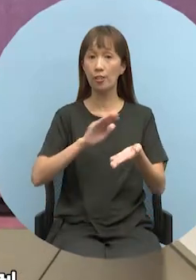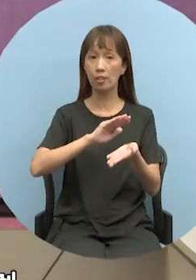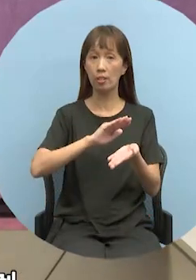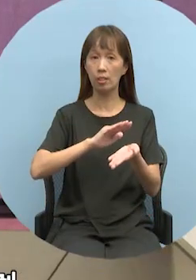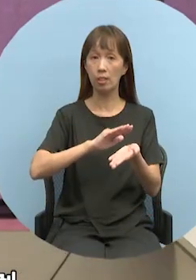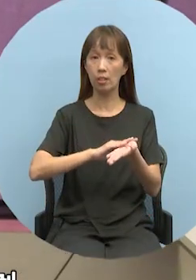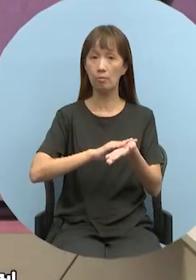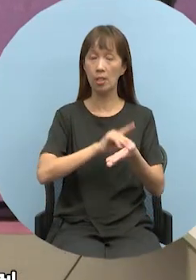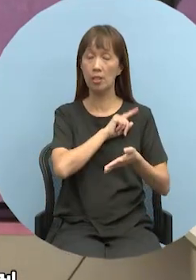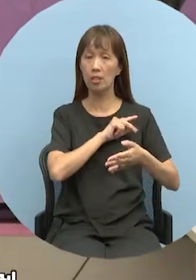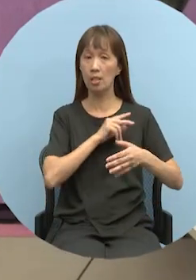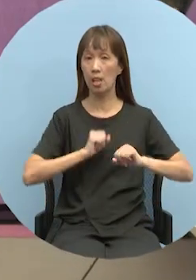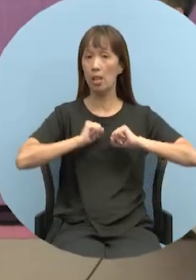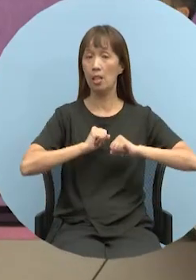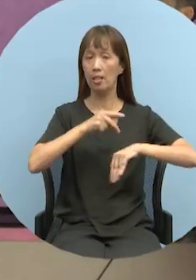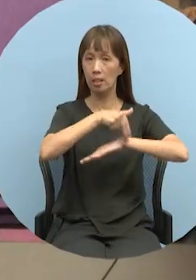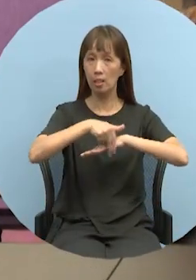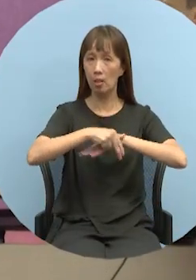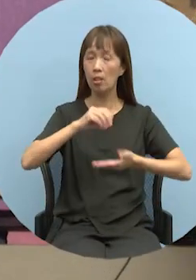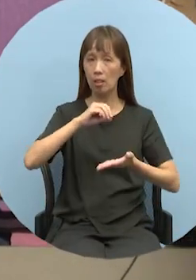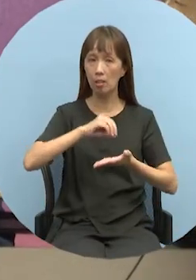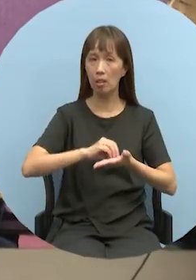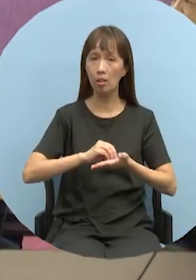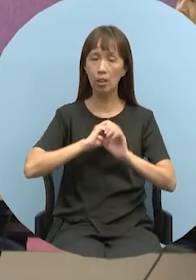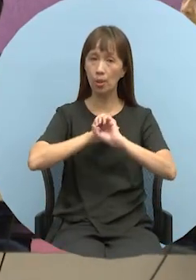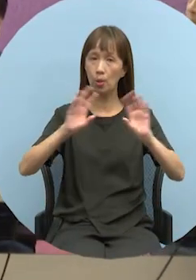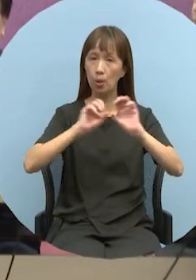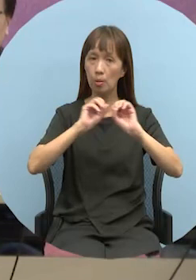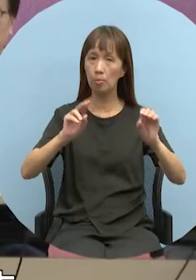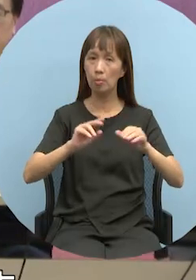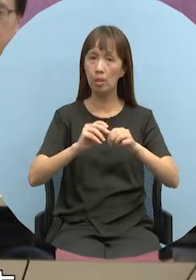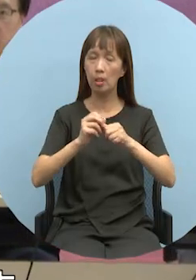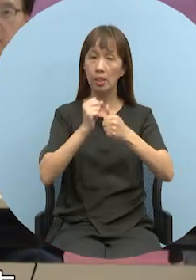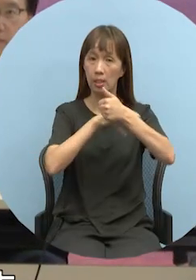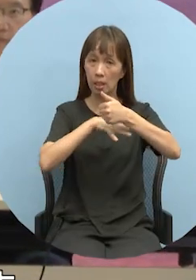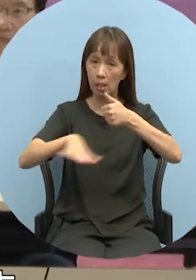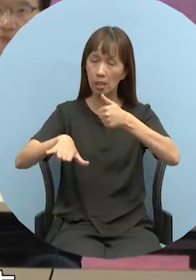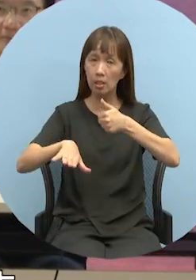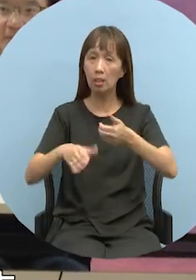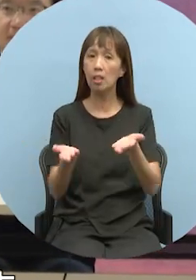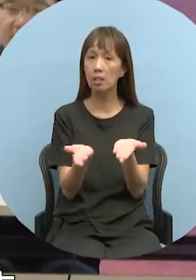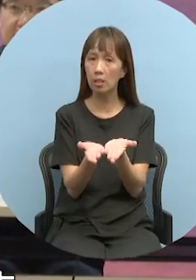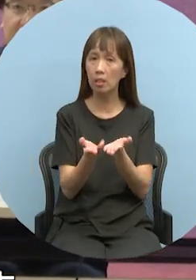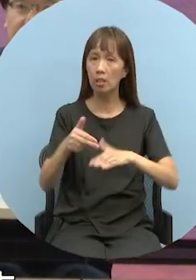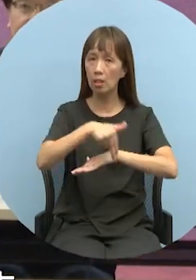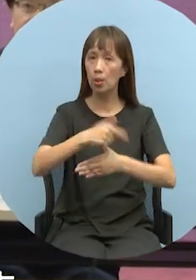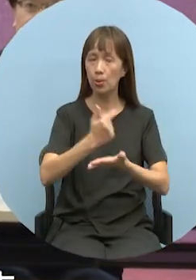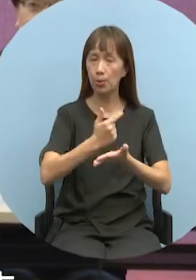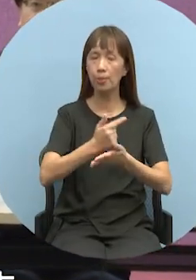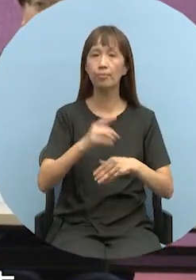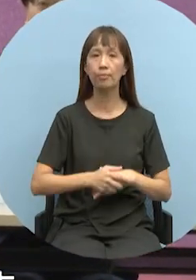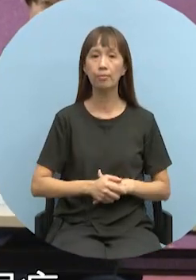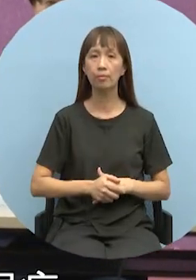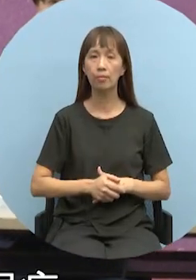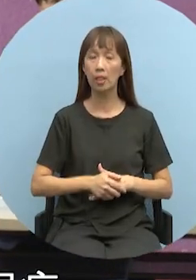慢性疾病共同治理計劃呢，其實就是落實我們早前公布的個基層醫療發展藍圖的一個重要的一